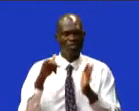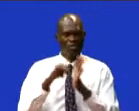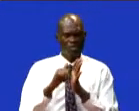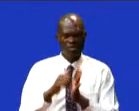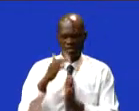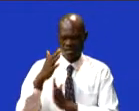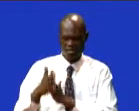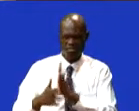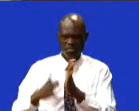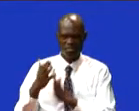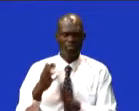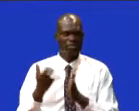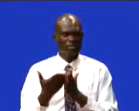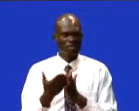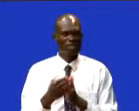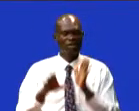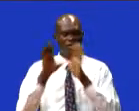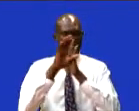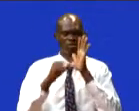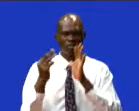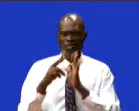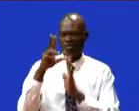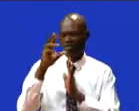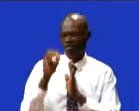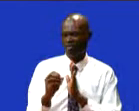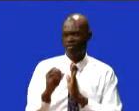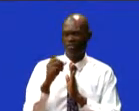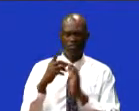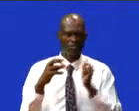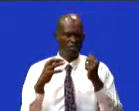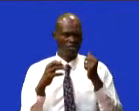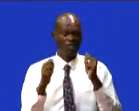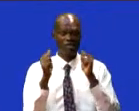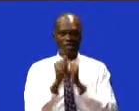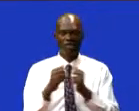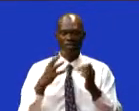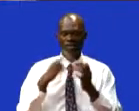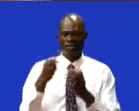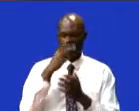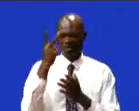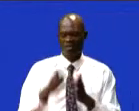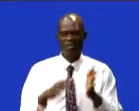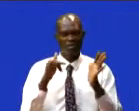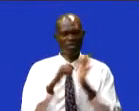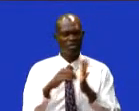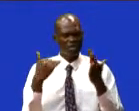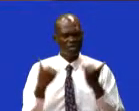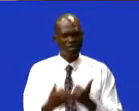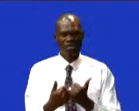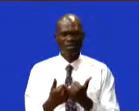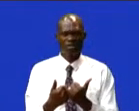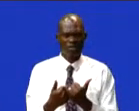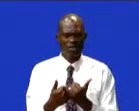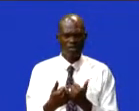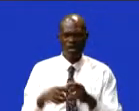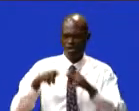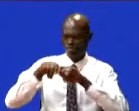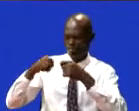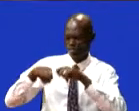na katiba ya 2010. Sasa hivi tunaona vile katiba inafanywa